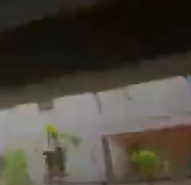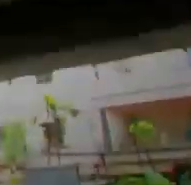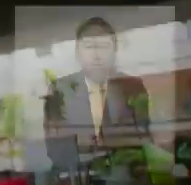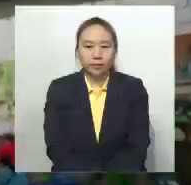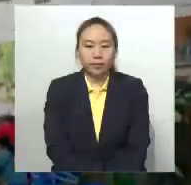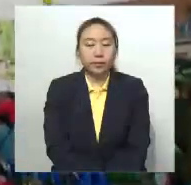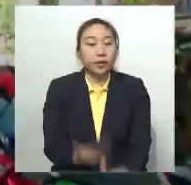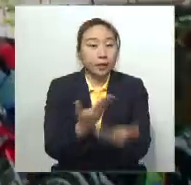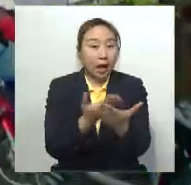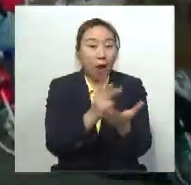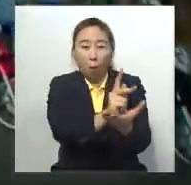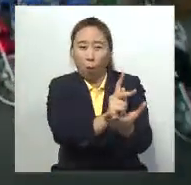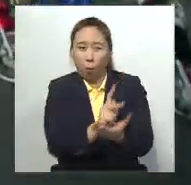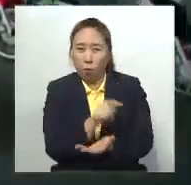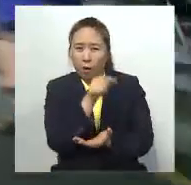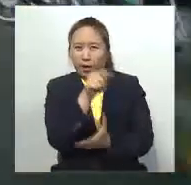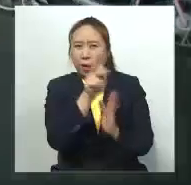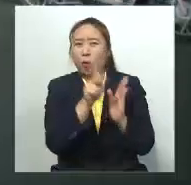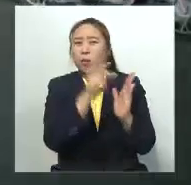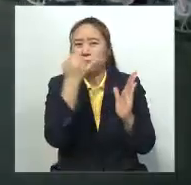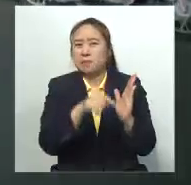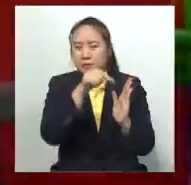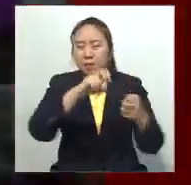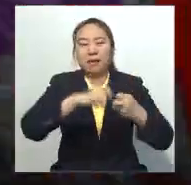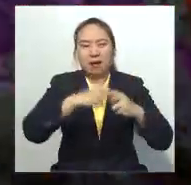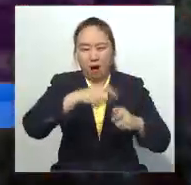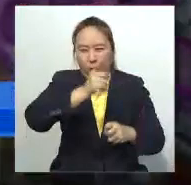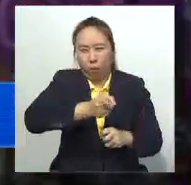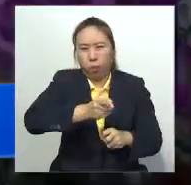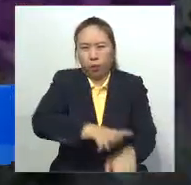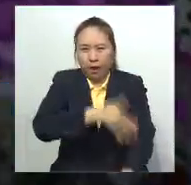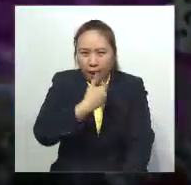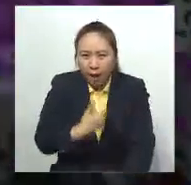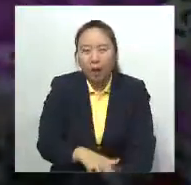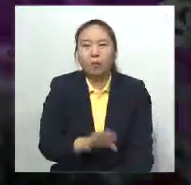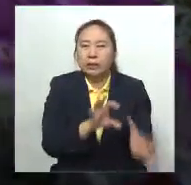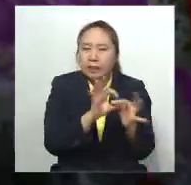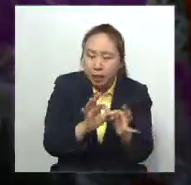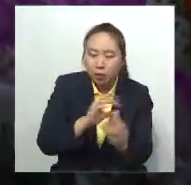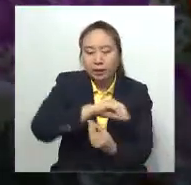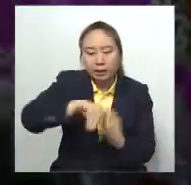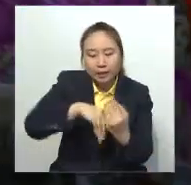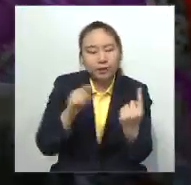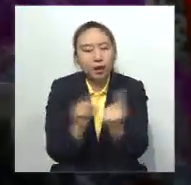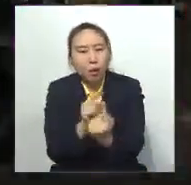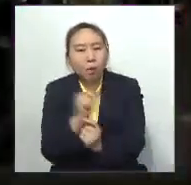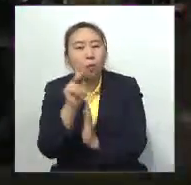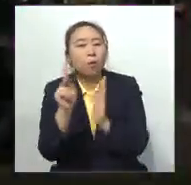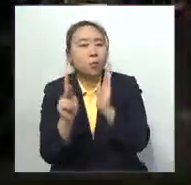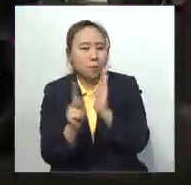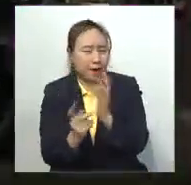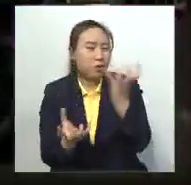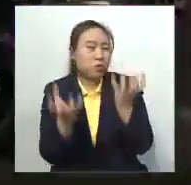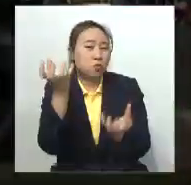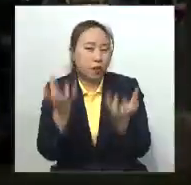นี่นอกระบบเป็นปัญหาที่ฝังรากลึกอยู่ในสังคมไทยมาอย่างช้านานครับเกี่ยวเนื่องทั้งทางด้านเศรษฐกิจสังคมกฎหมายและกระบวนการยุติธร